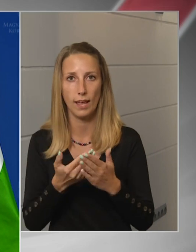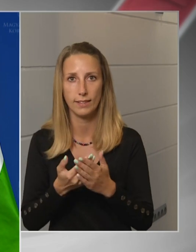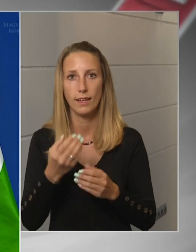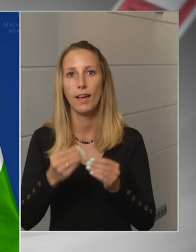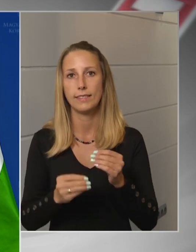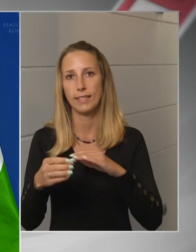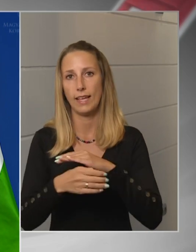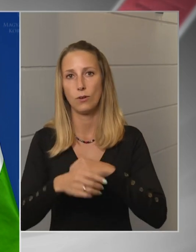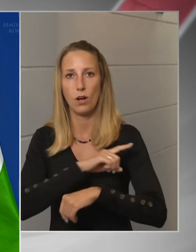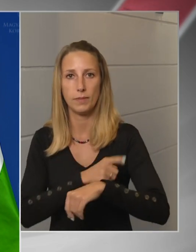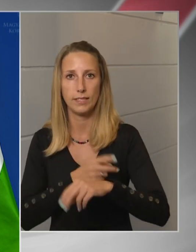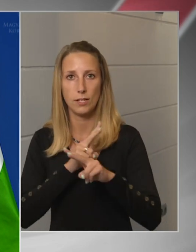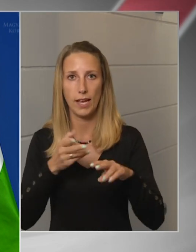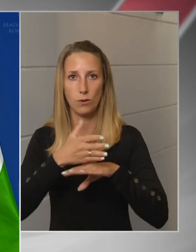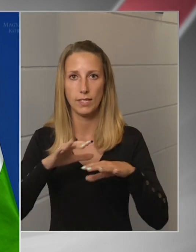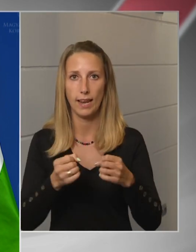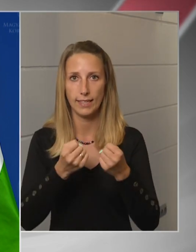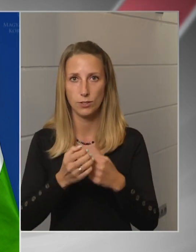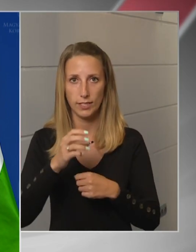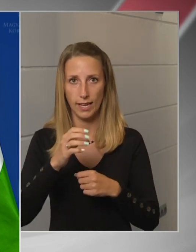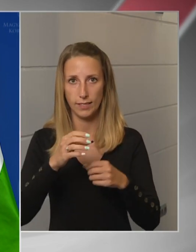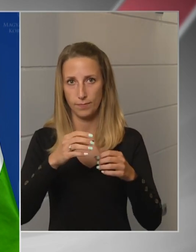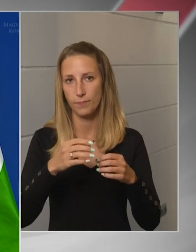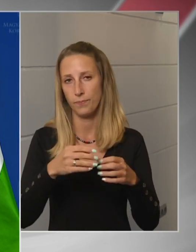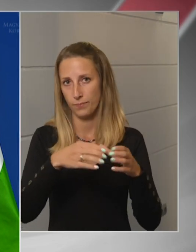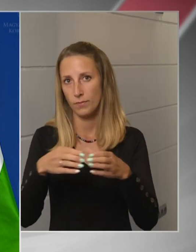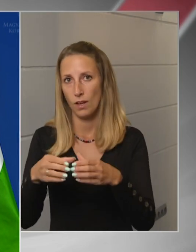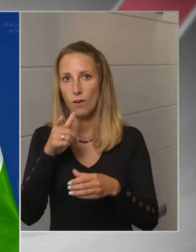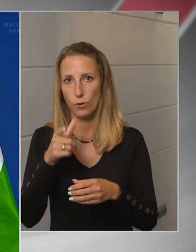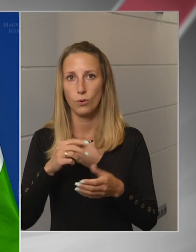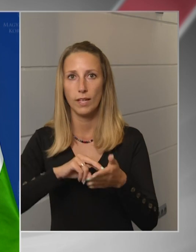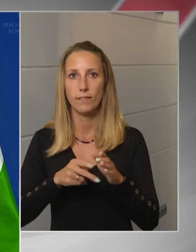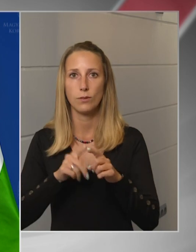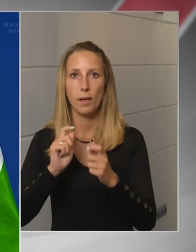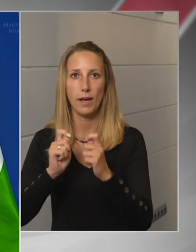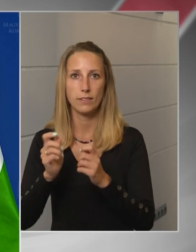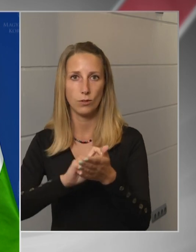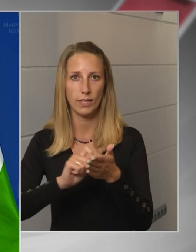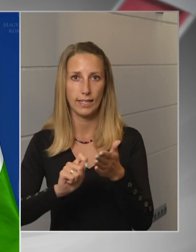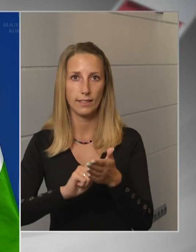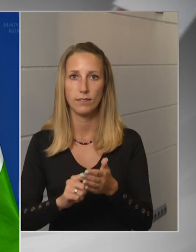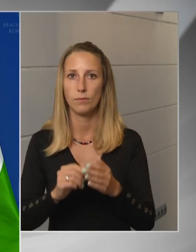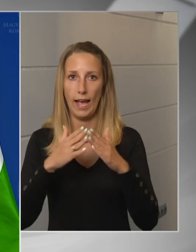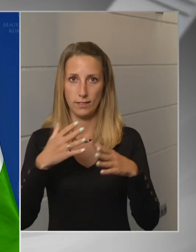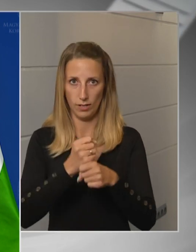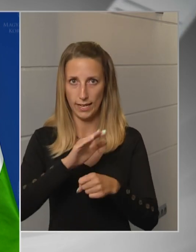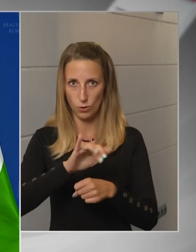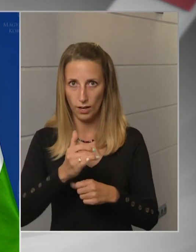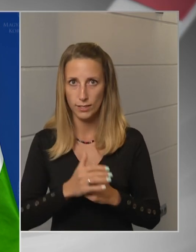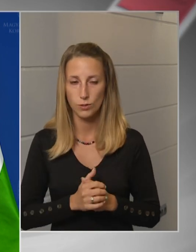ezért tároló kapacitást is kell hozzá rétesíteni. Fogunk, tervezünk ilyen pályázatot kiírni, egyébként nem a háztartásoknak is.